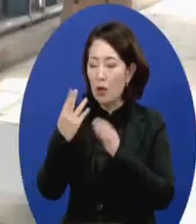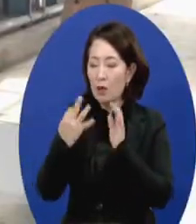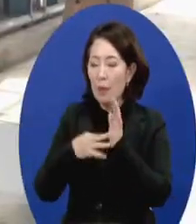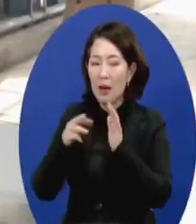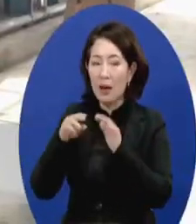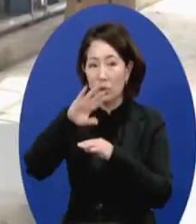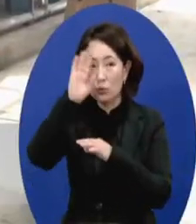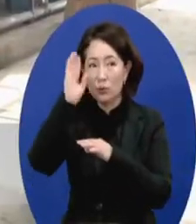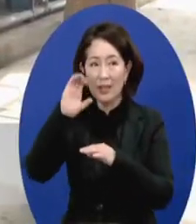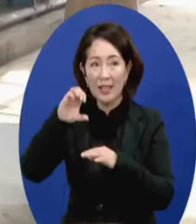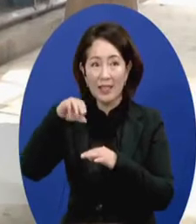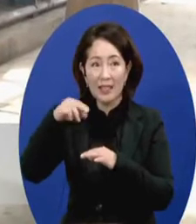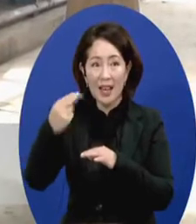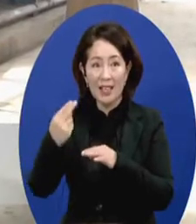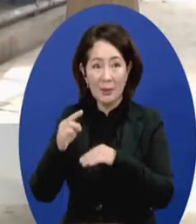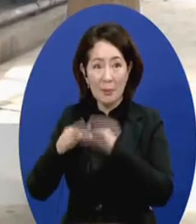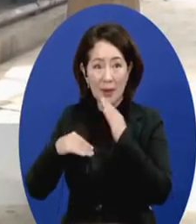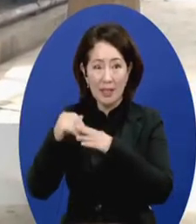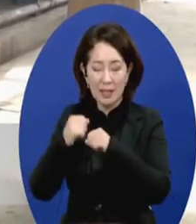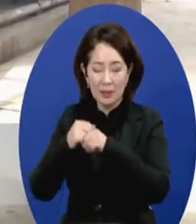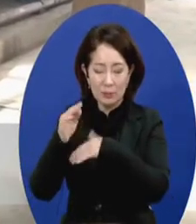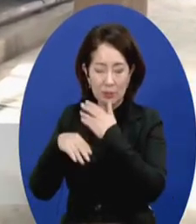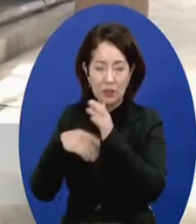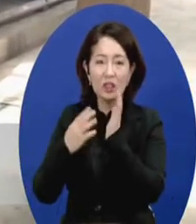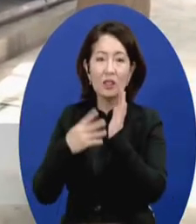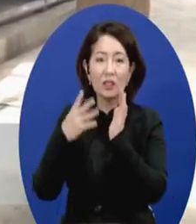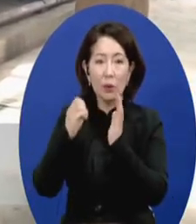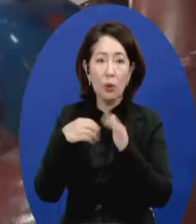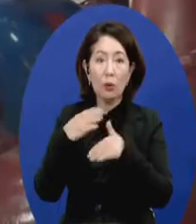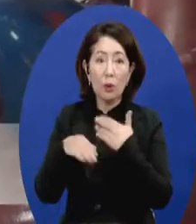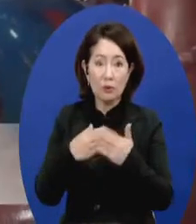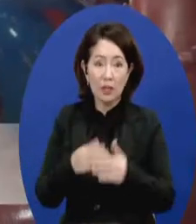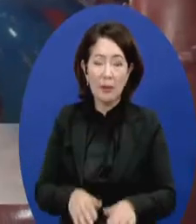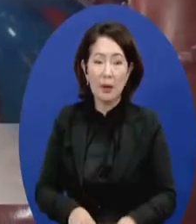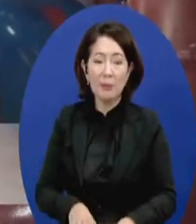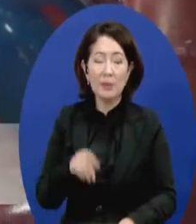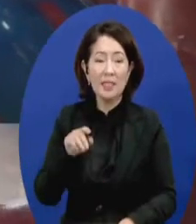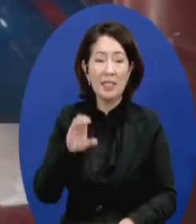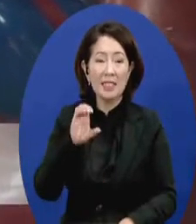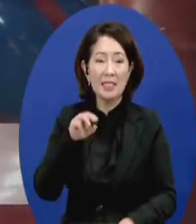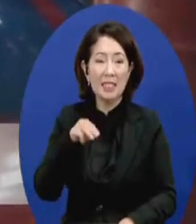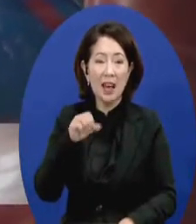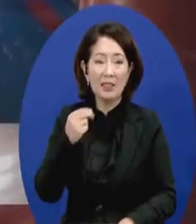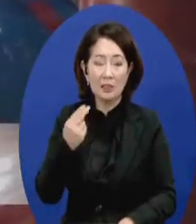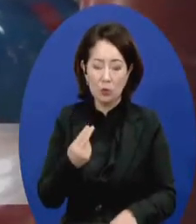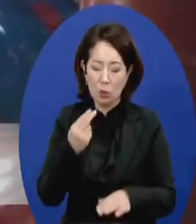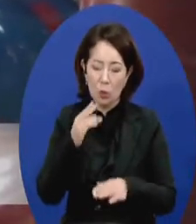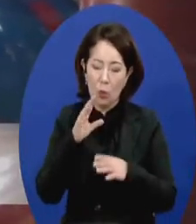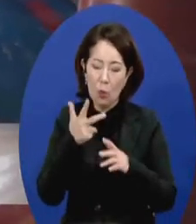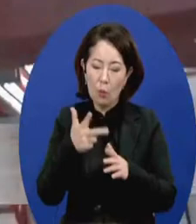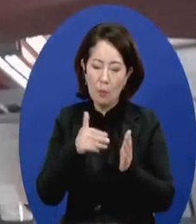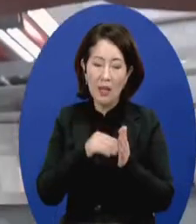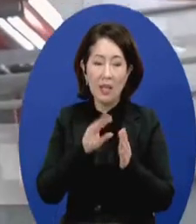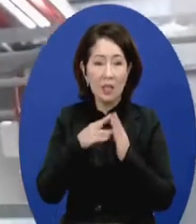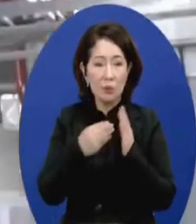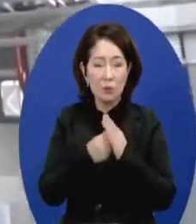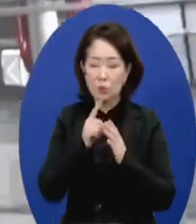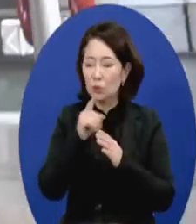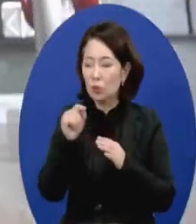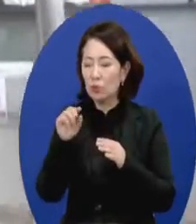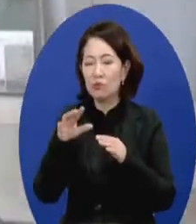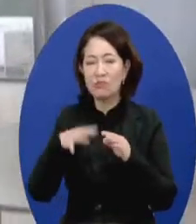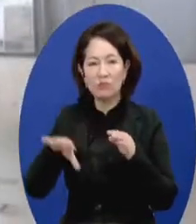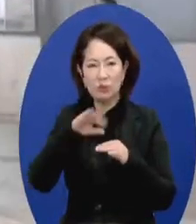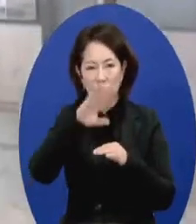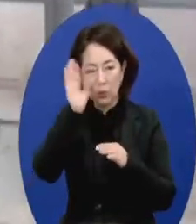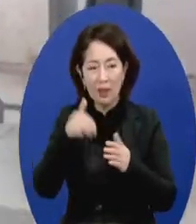чадалтай дулааны цэглэх станцын барилгын ажил 95% гүйцэтгэлтэй явж байна. Станц 3000 гаруй айл өрөх 100 орчим аж ахуй нэгжийг